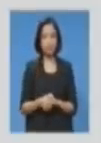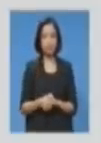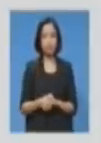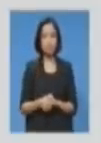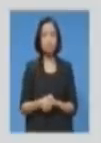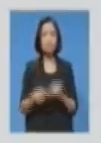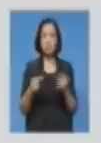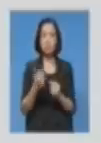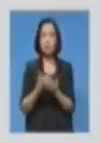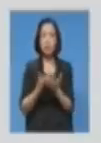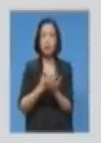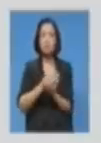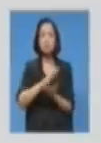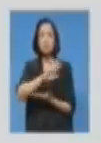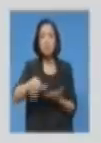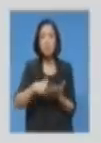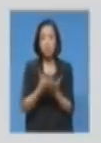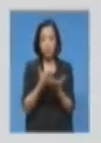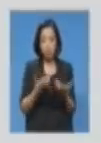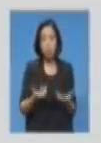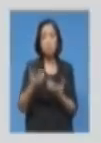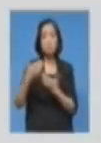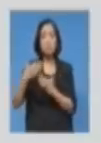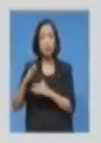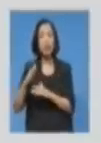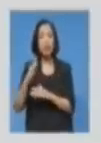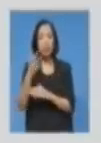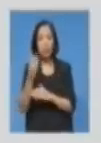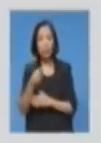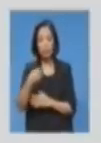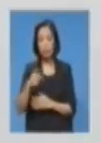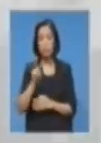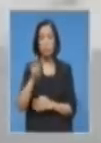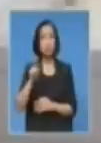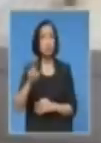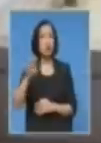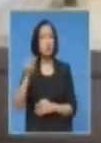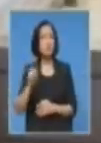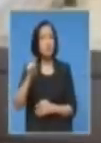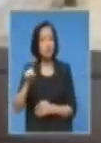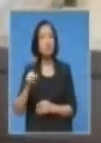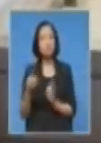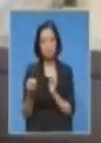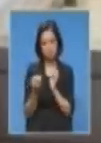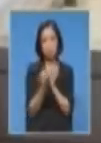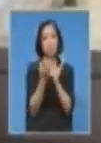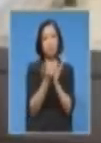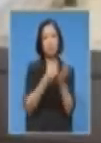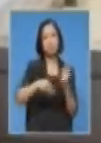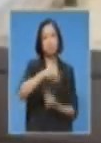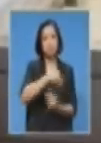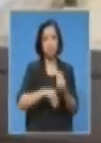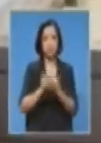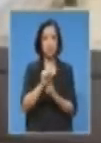ประชาชาติทั้งหมดนั้นการส่งออกสินค้าที่ลดหดตัวลงถึงลบ 2.5% นั้นมีผลต่อกระทบกระเทือนต่อเศรษฐกิจม